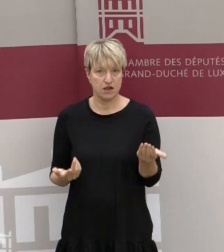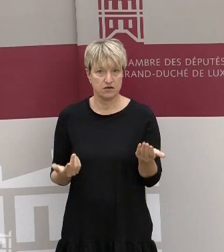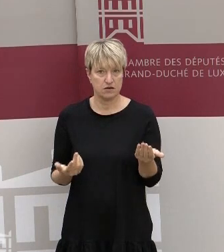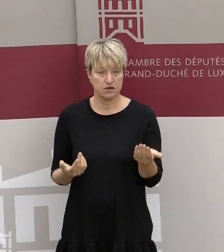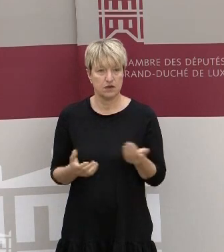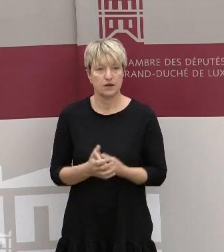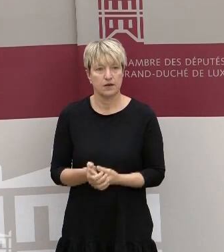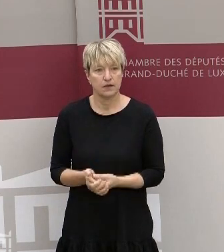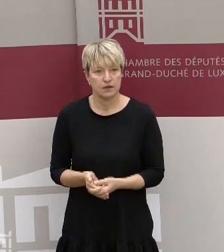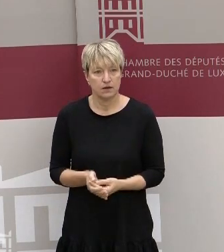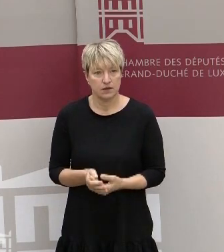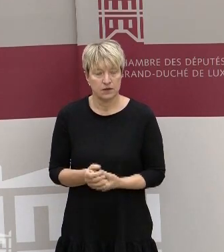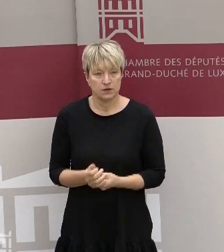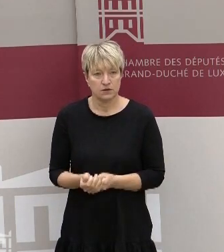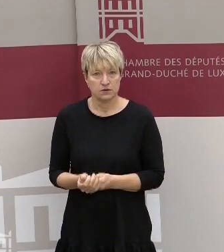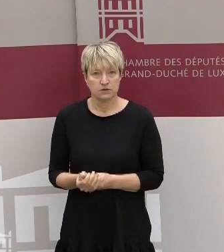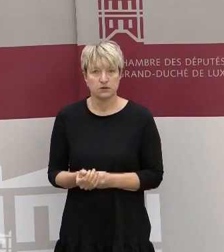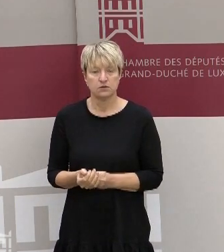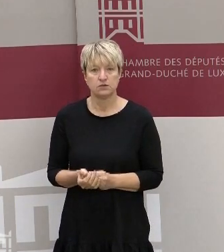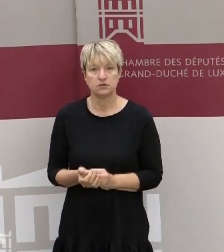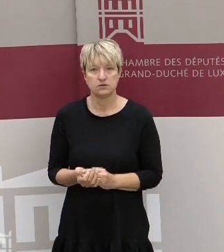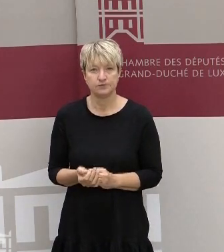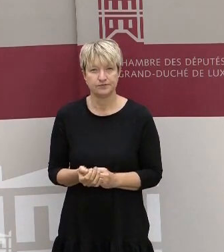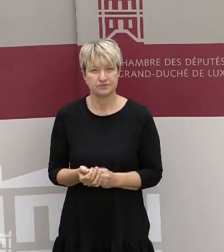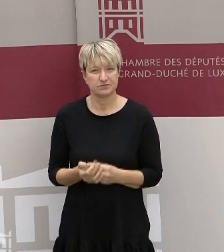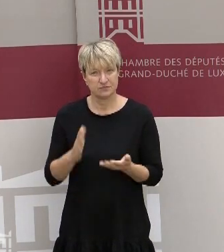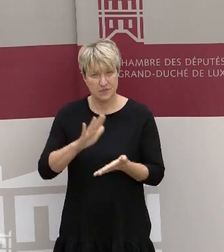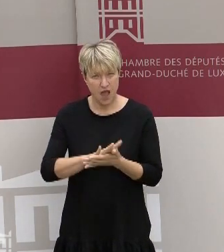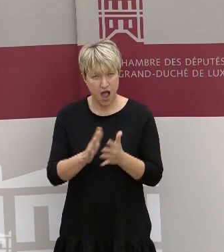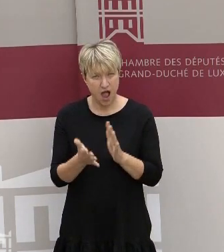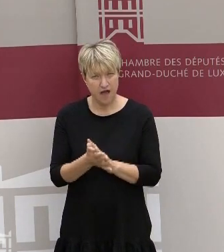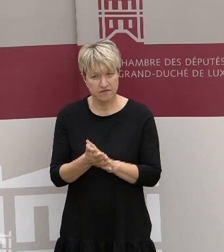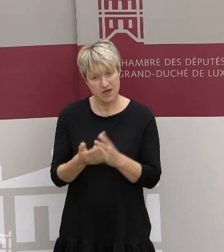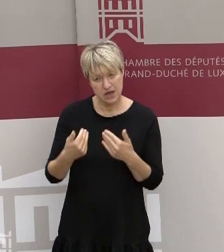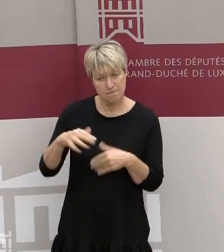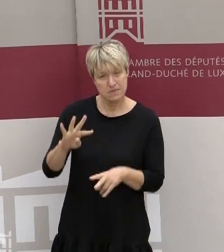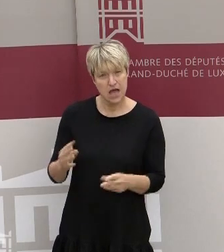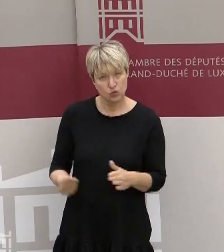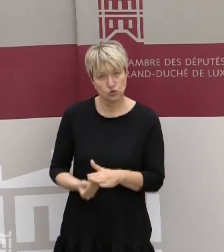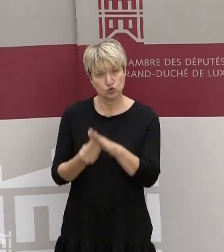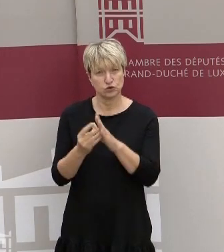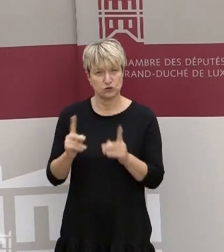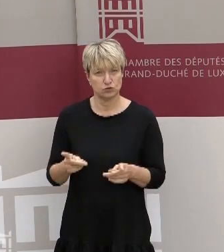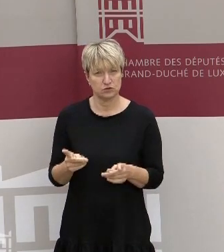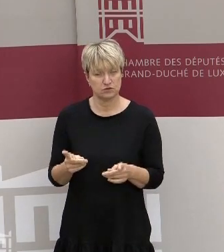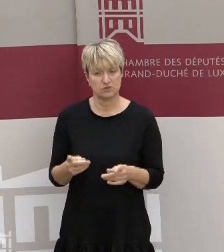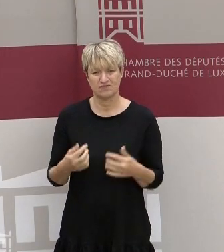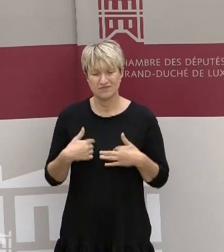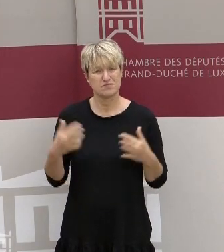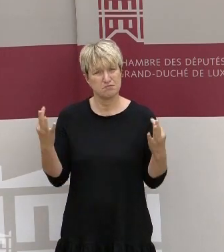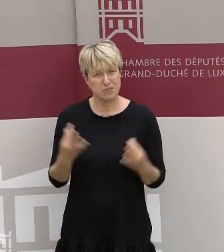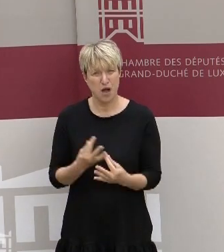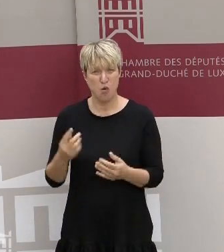zu installieren. Dafür muss das Handwerk gestärkt gehen. Dafür müssen Projekte wie den